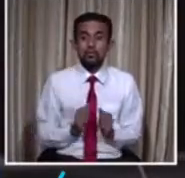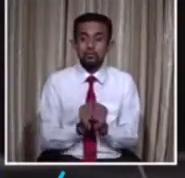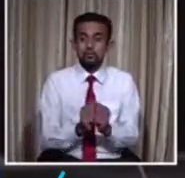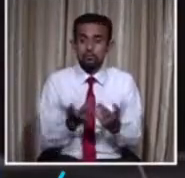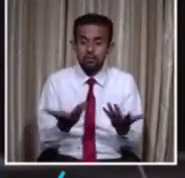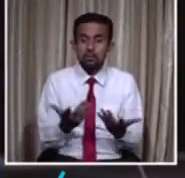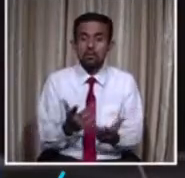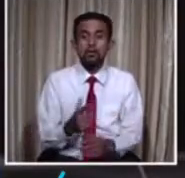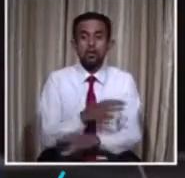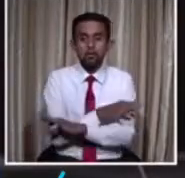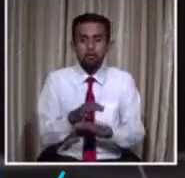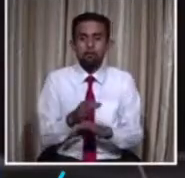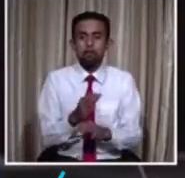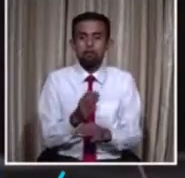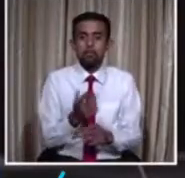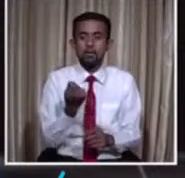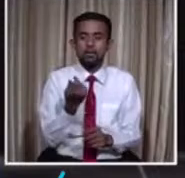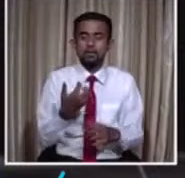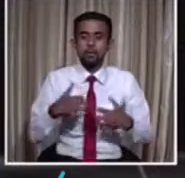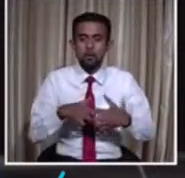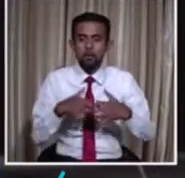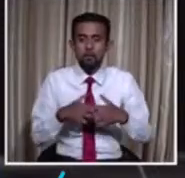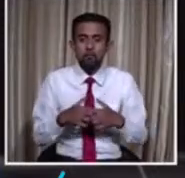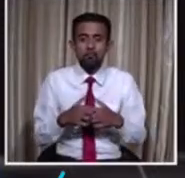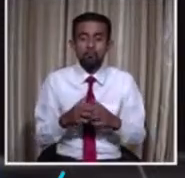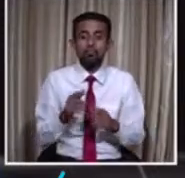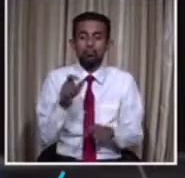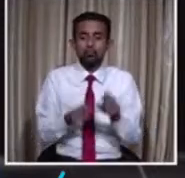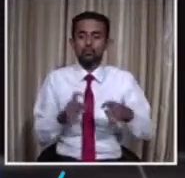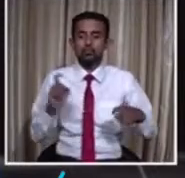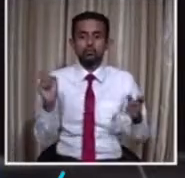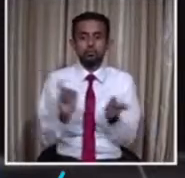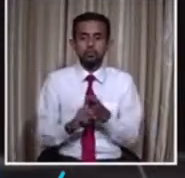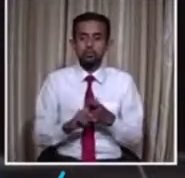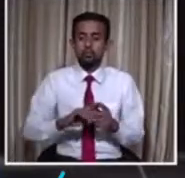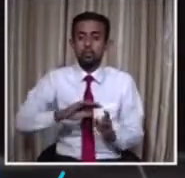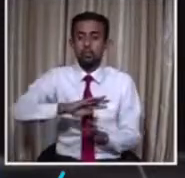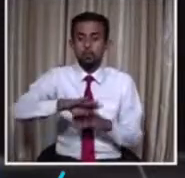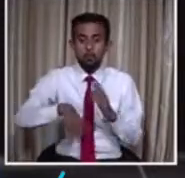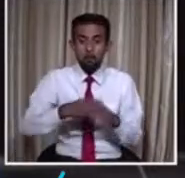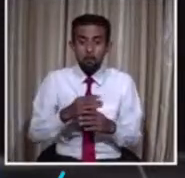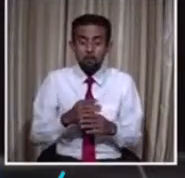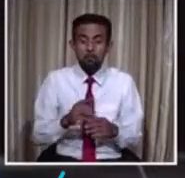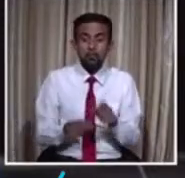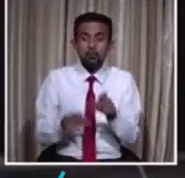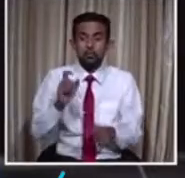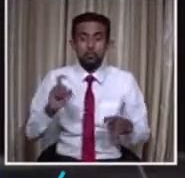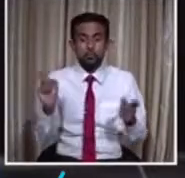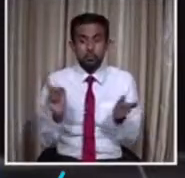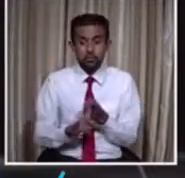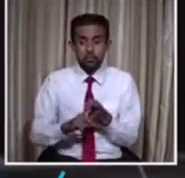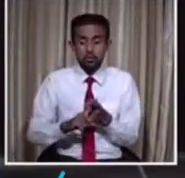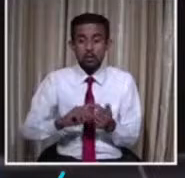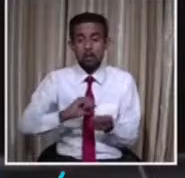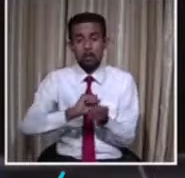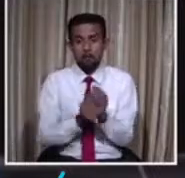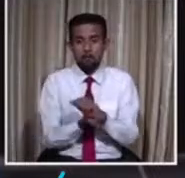kota sak artika apadawa manava apadawa bawada peralima manava apadawa bawada peralima